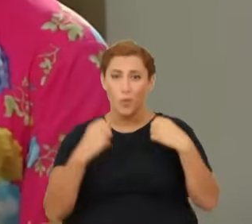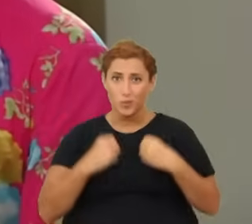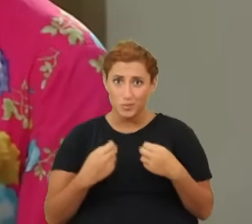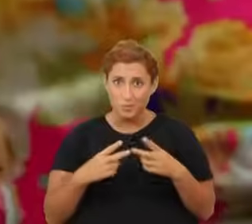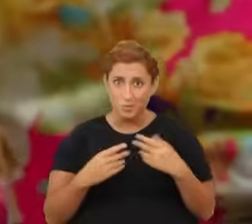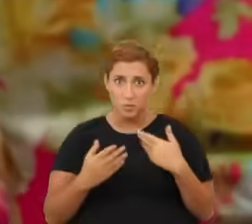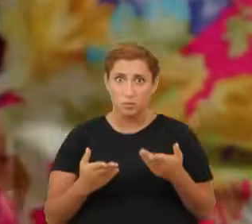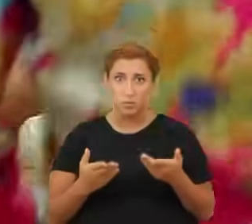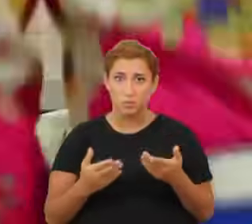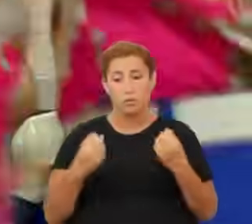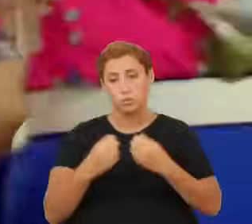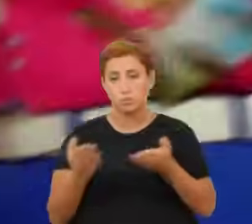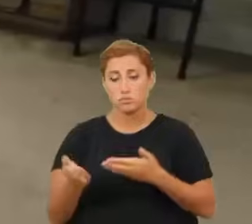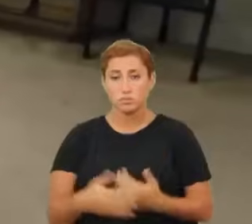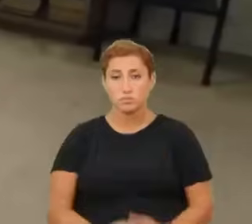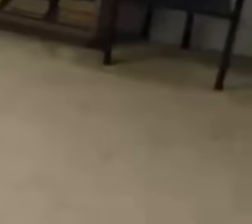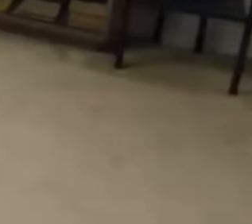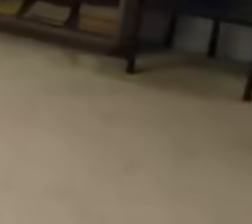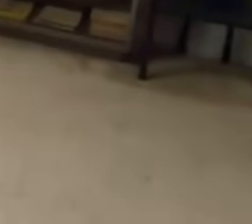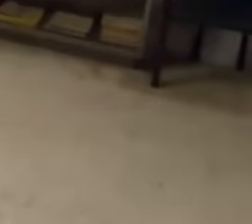Oturayım mı Fehmi baba? Tabii, tabii ya.